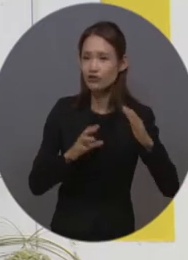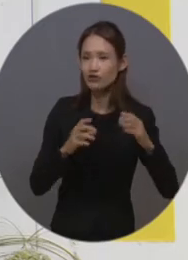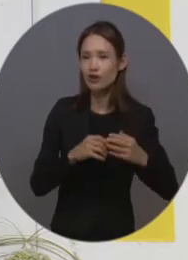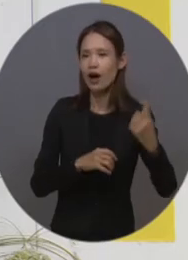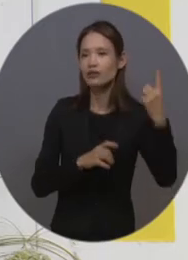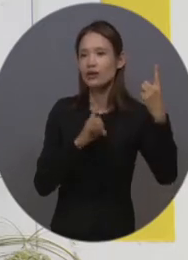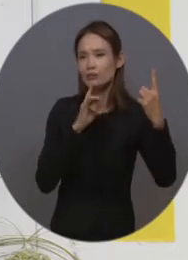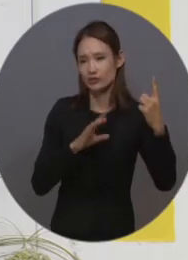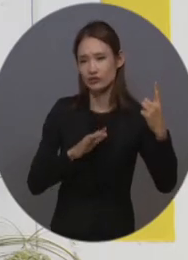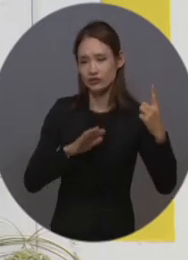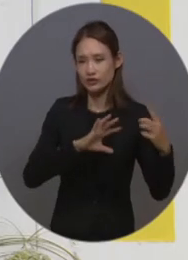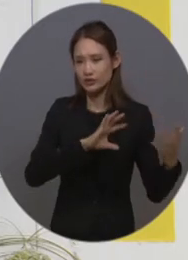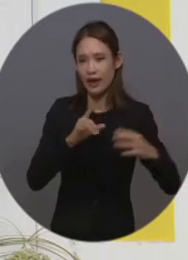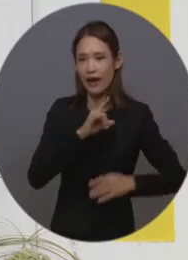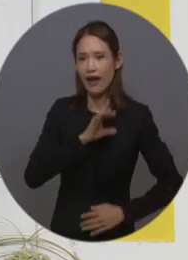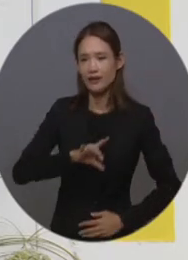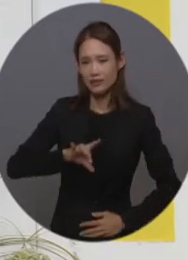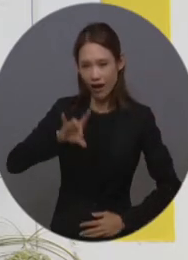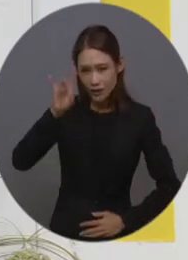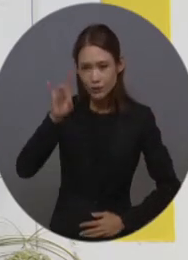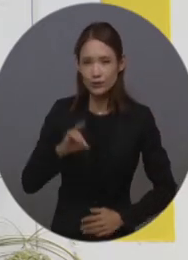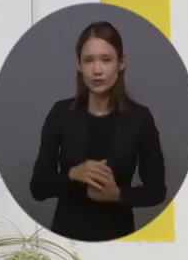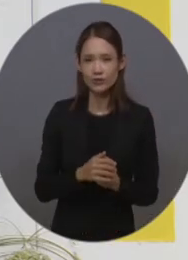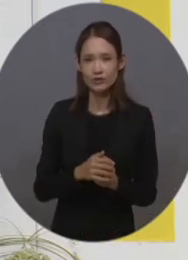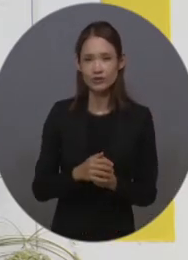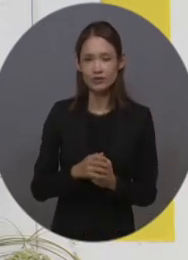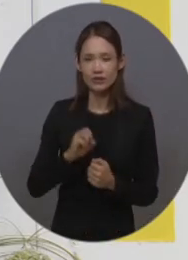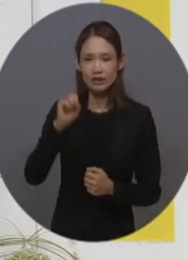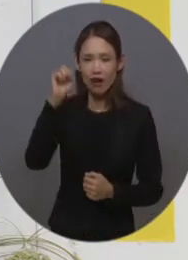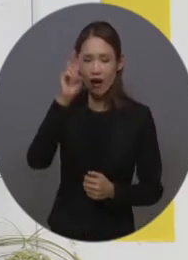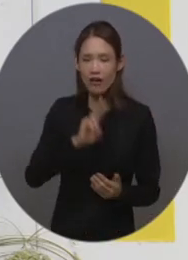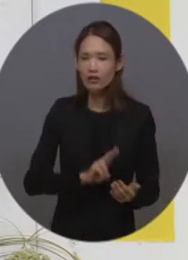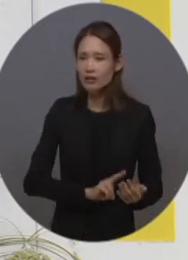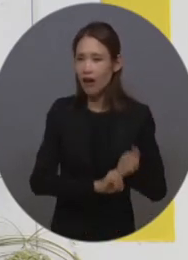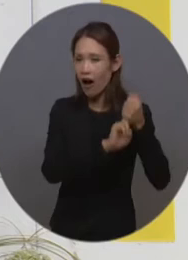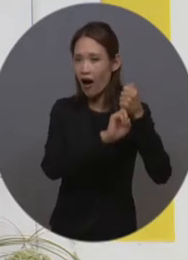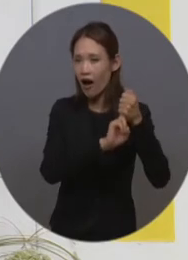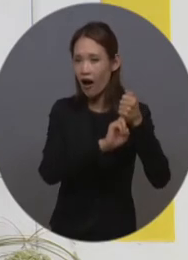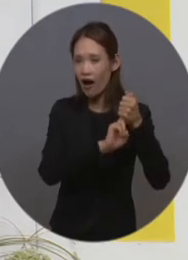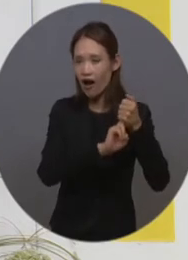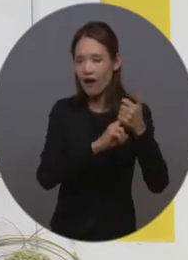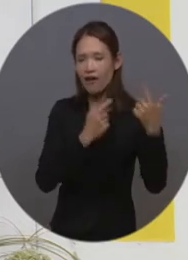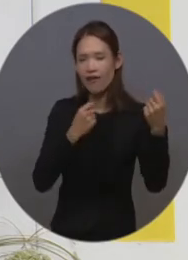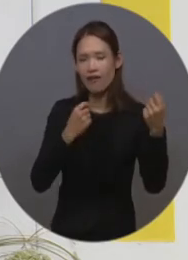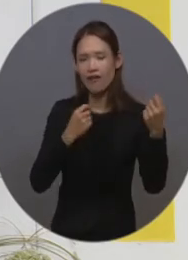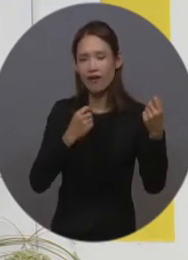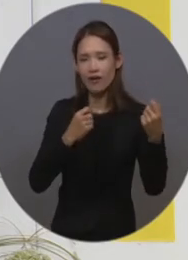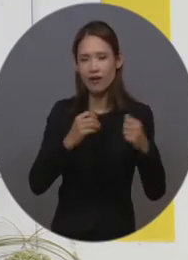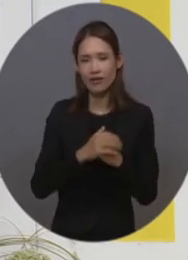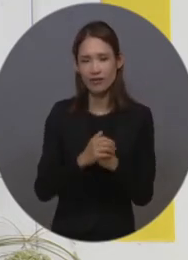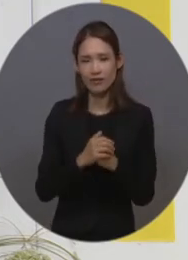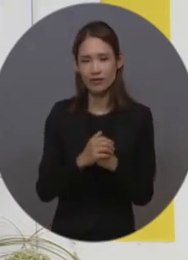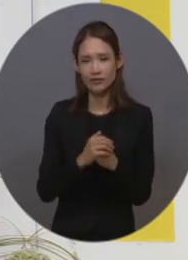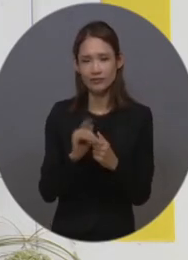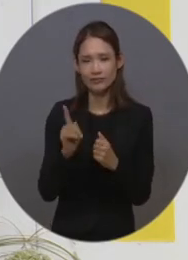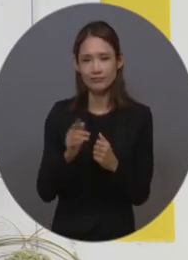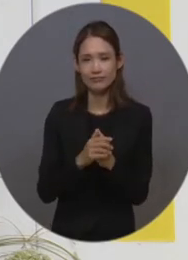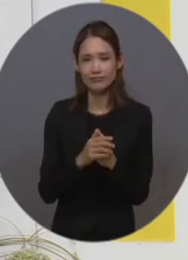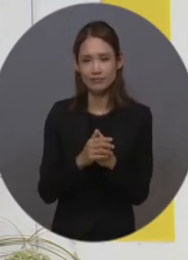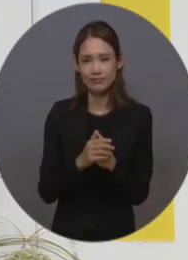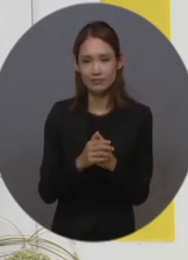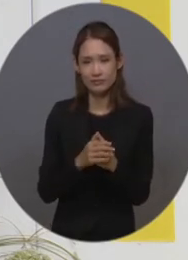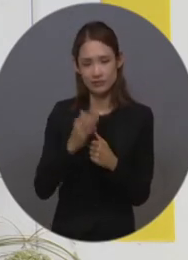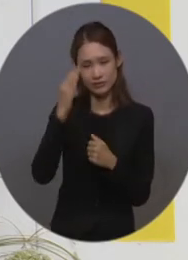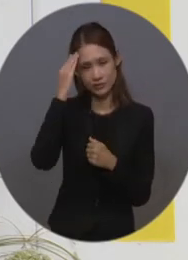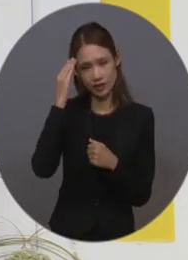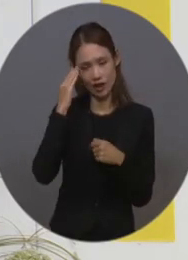최초로 우리나라가. 네. 네. 근데 그 기적이 뭐 그냥 하늘에서 떨어진 기적은 아니고, 네. 지금 이제 뭐 참